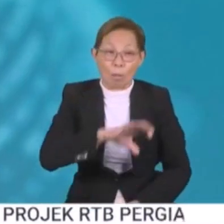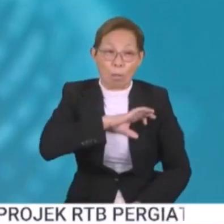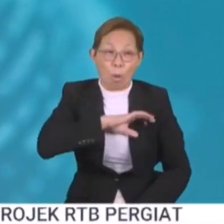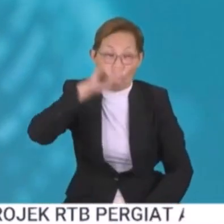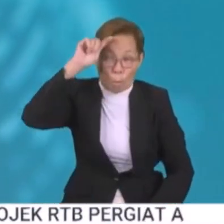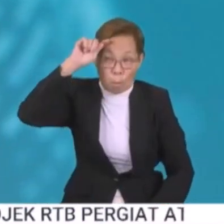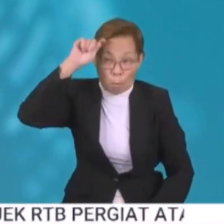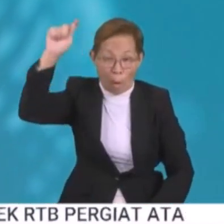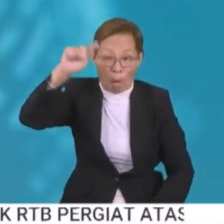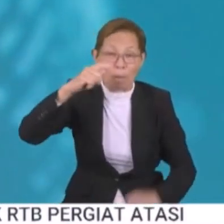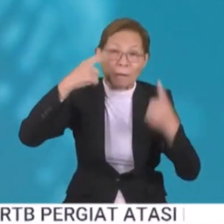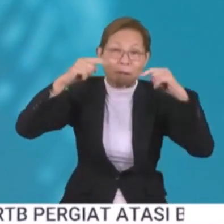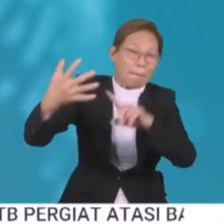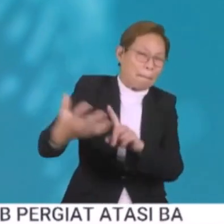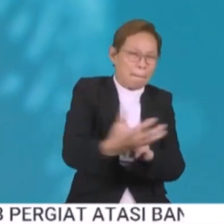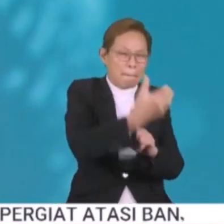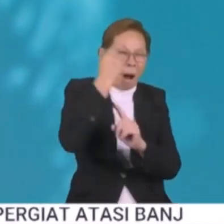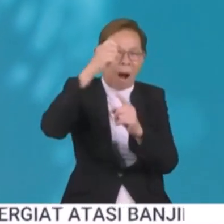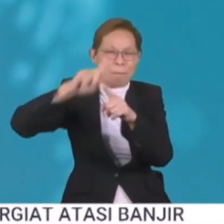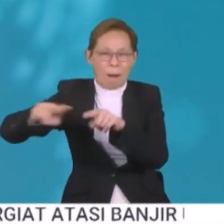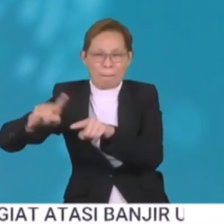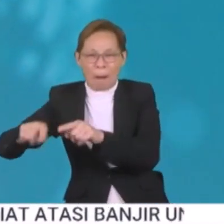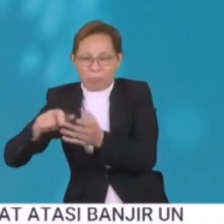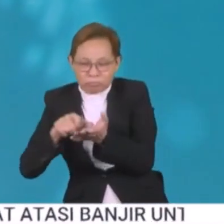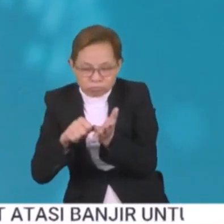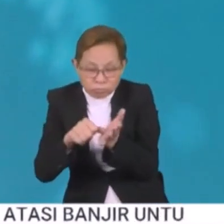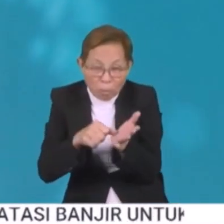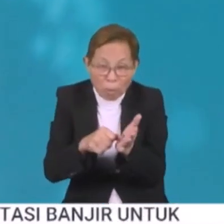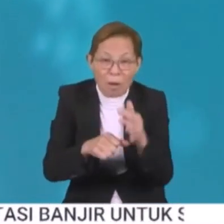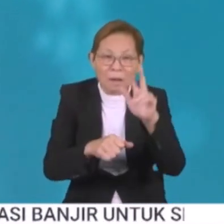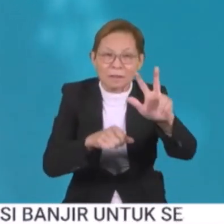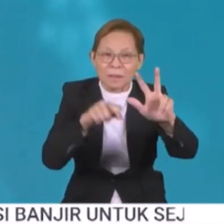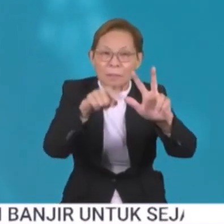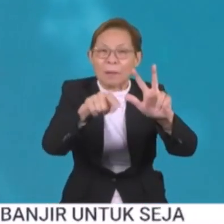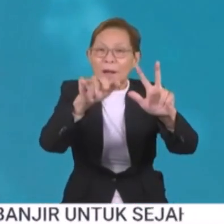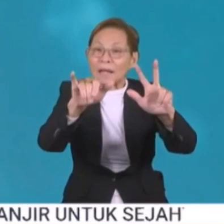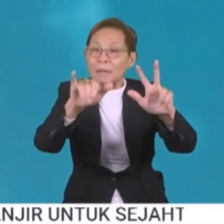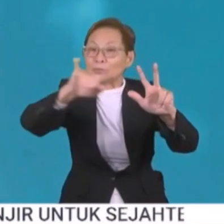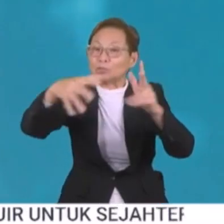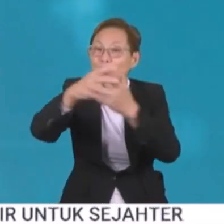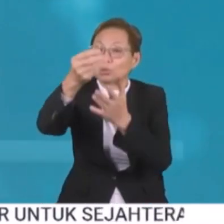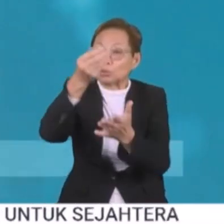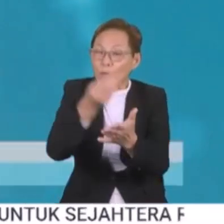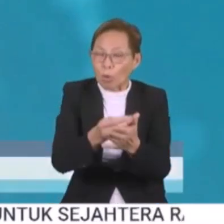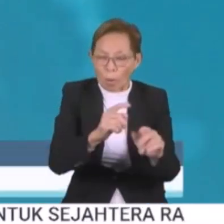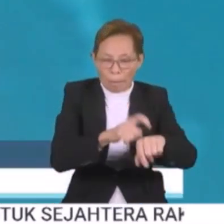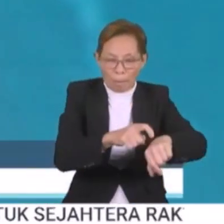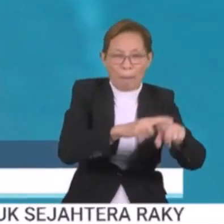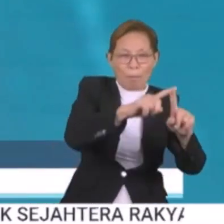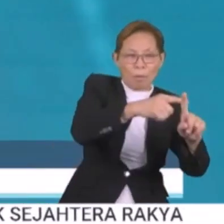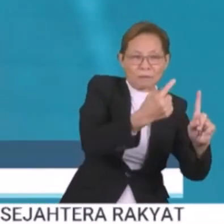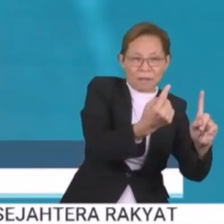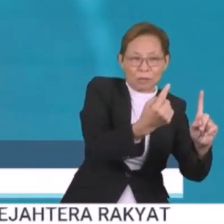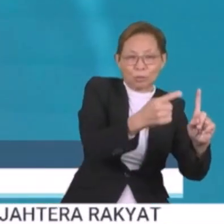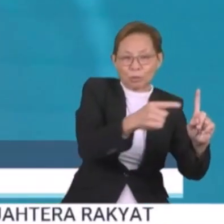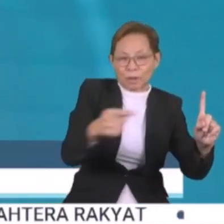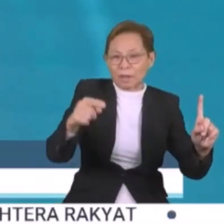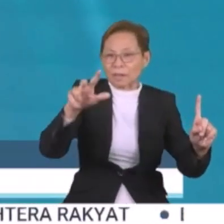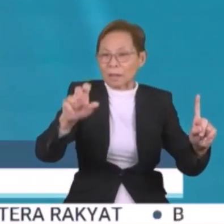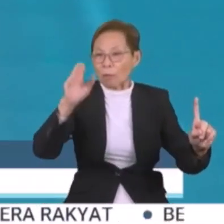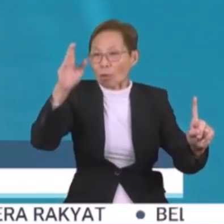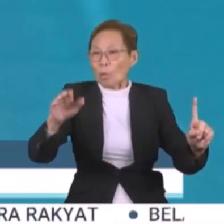Polis Terengganu berjaya merampas pelbagai jenis dadah bernilai lebih 3.6 juta ringgit dalam tempoh Januari hingga